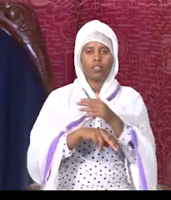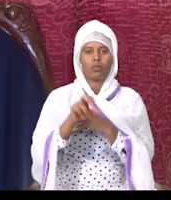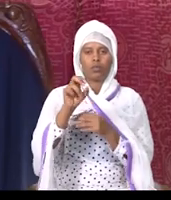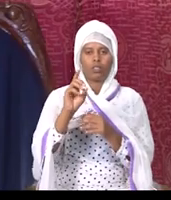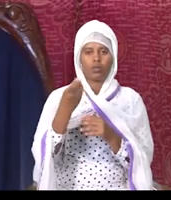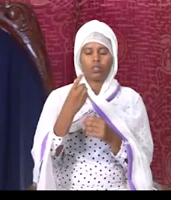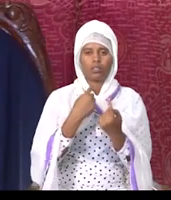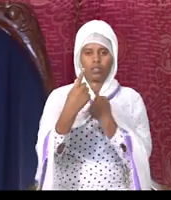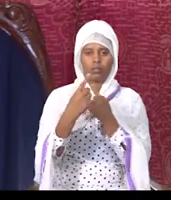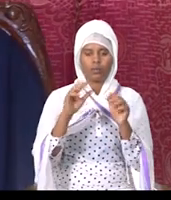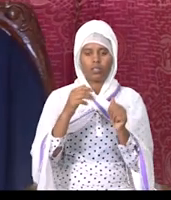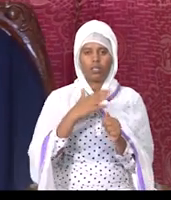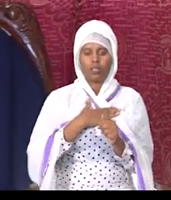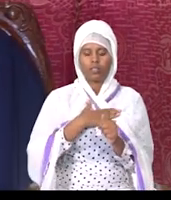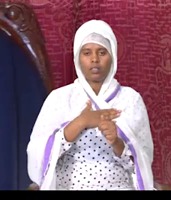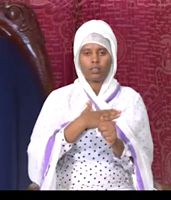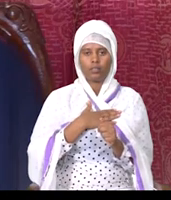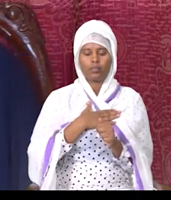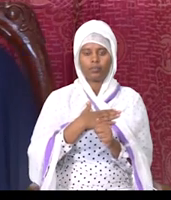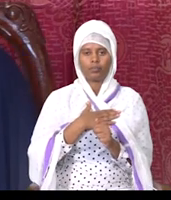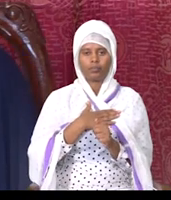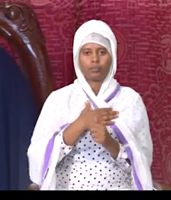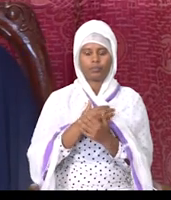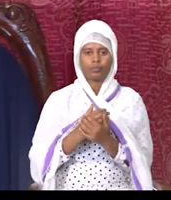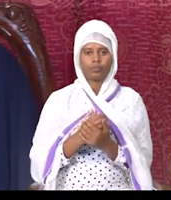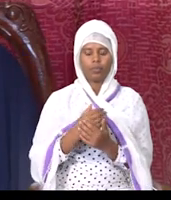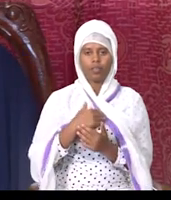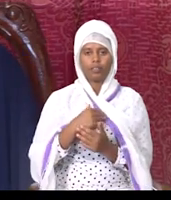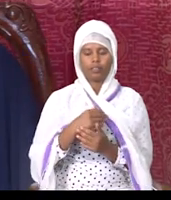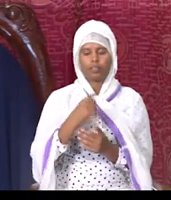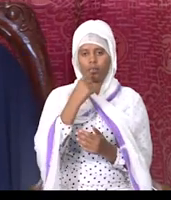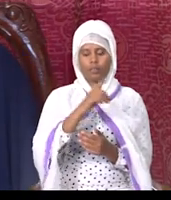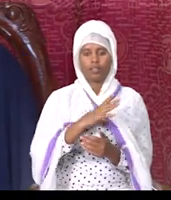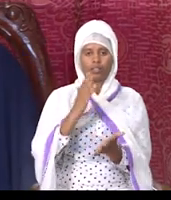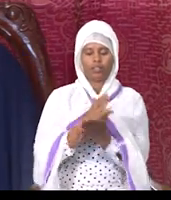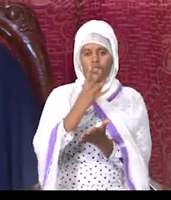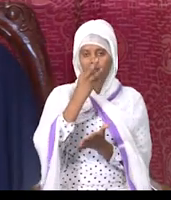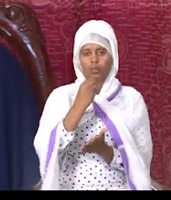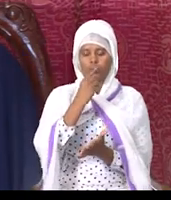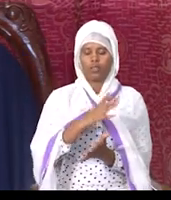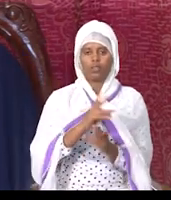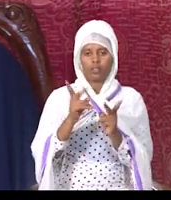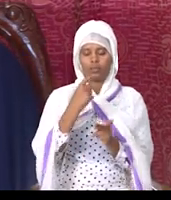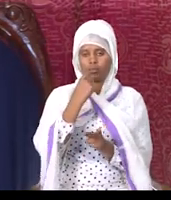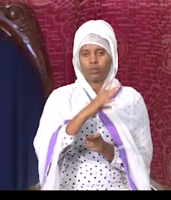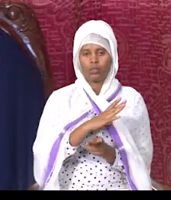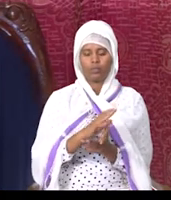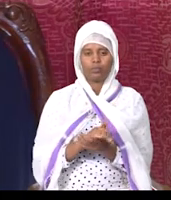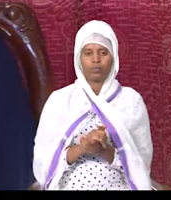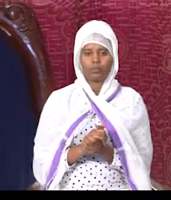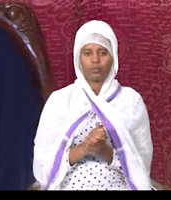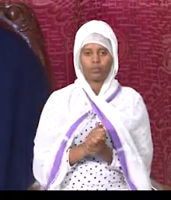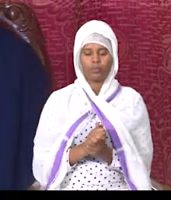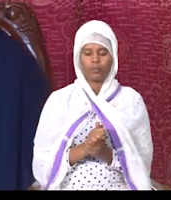ከምዚ ኣብ ወንጀለ ዮሃንስ ዝተጠቕሰ ኣነ ውእቱ ፍነተ ፅድቂ ወሂወት ኢሉ ማለት እዩ ኣነ ውእቱ ፍነተ ፅድቂ ወሂወት ኣብ ግእዙ ከምዚ ይብል ማለት እዩ